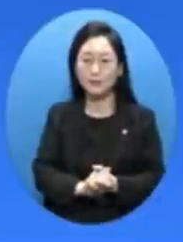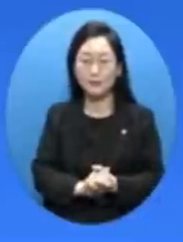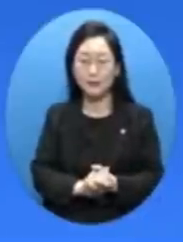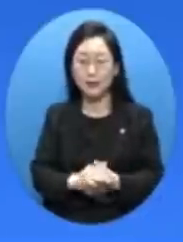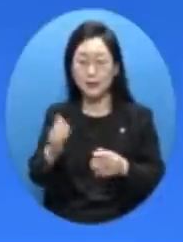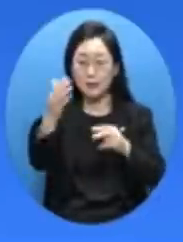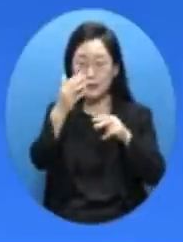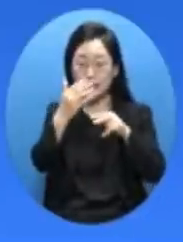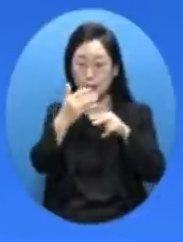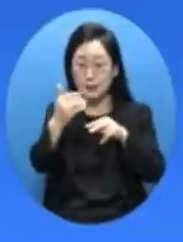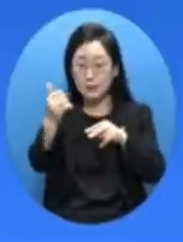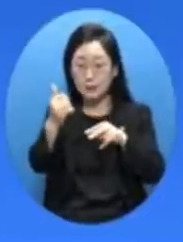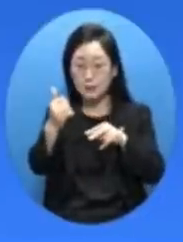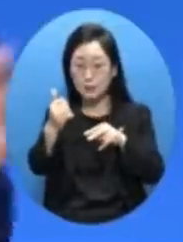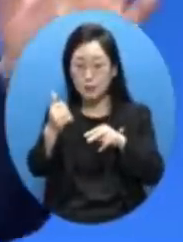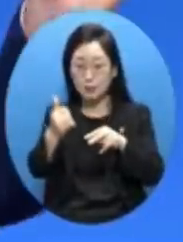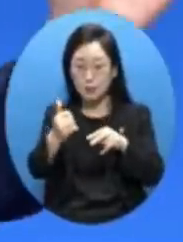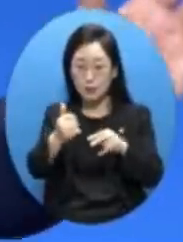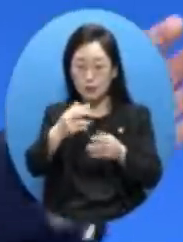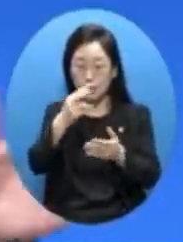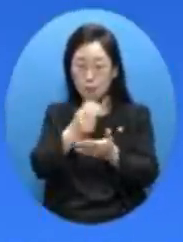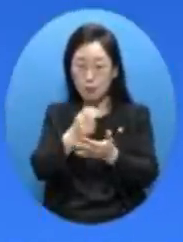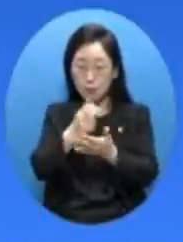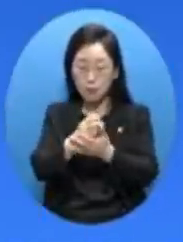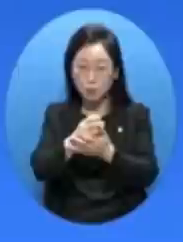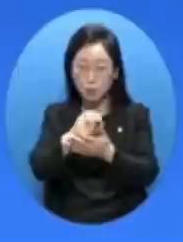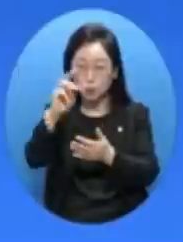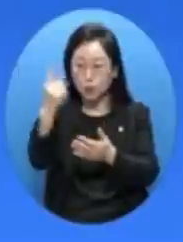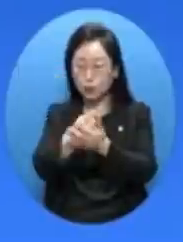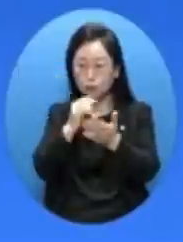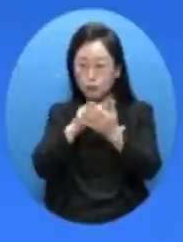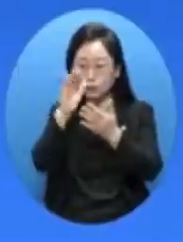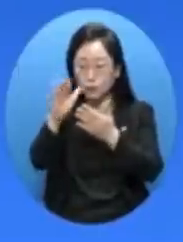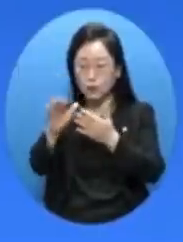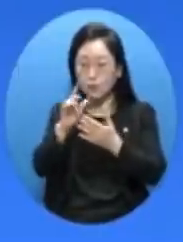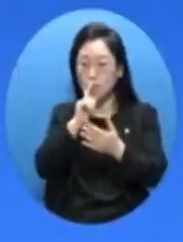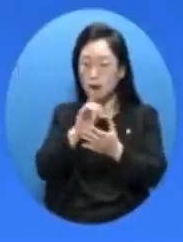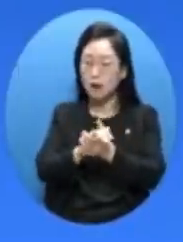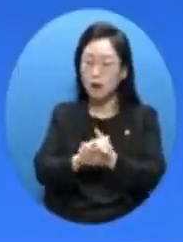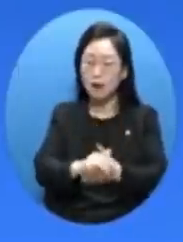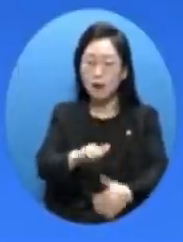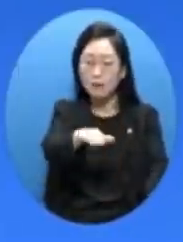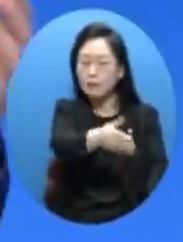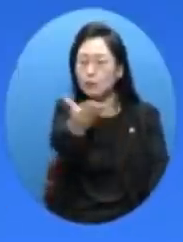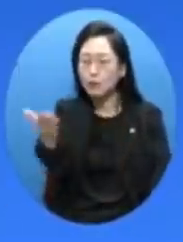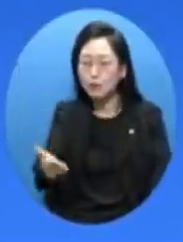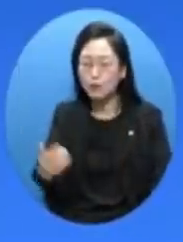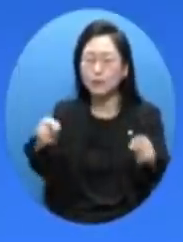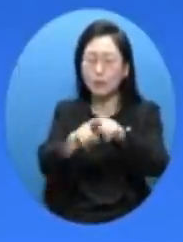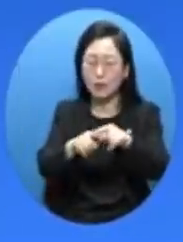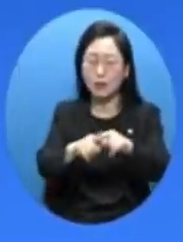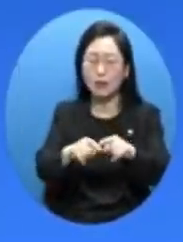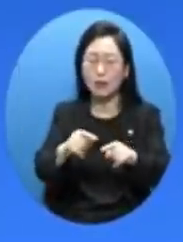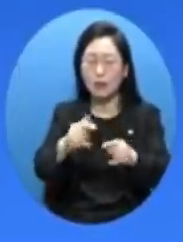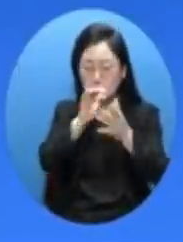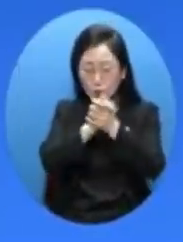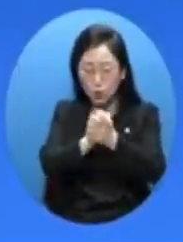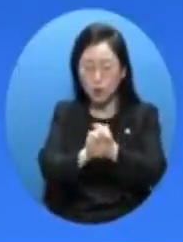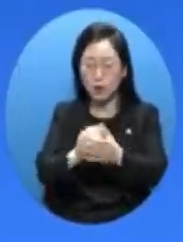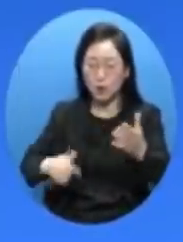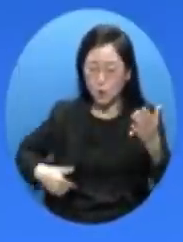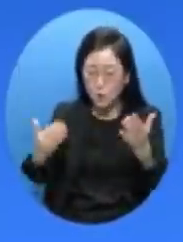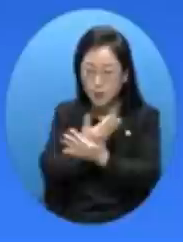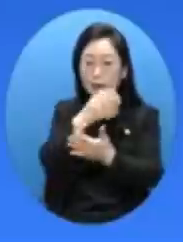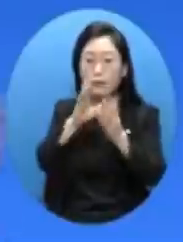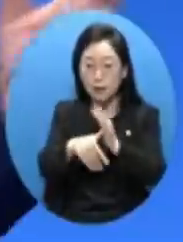사무엘이 법궤가 돌아온 후에 이스라엘 백성에 말했습니다. 이제 우상을 버리고 우리 함께 모여 기도하자. 미스바 모여 회개하며 기도할